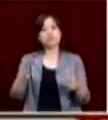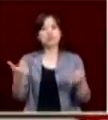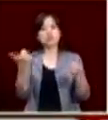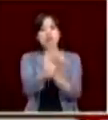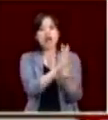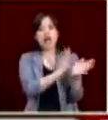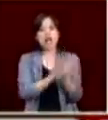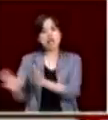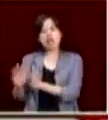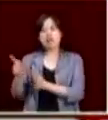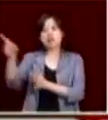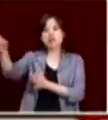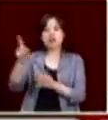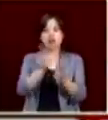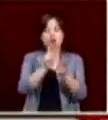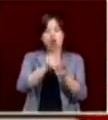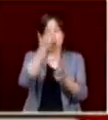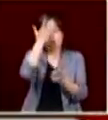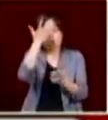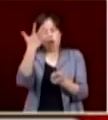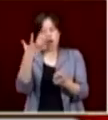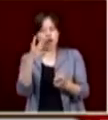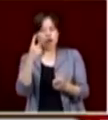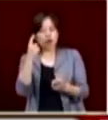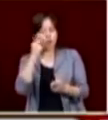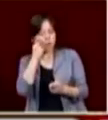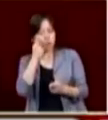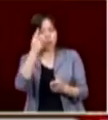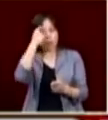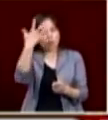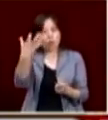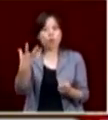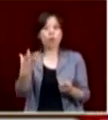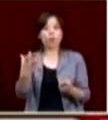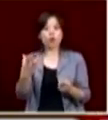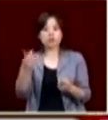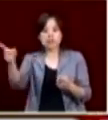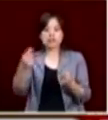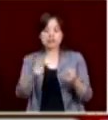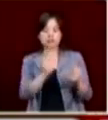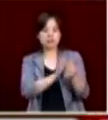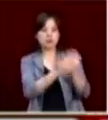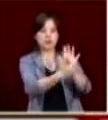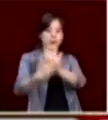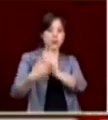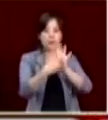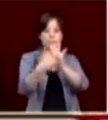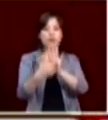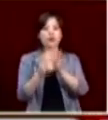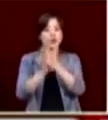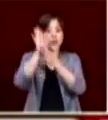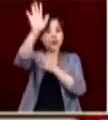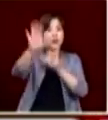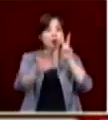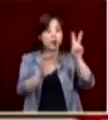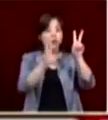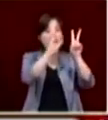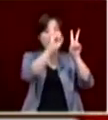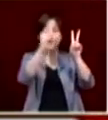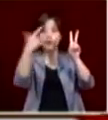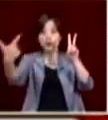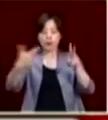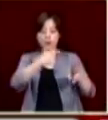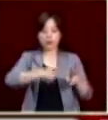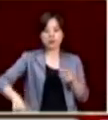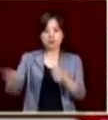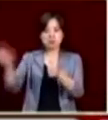董主席，看碰到偌济头壳症的代志。所以这個董主席啊，是动庆忌啊，替咱要选2016的这总统候选